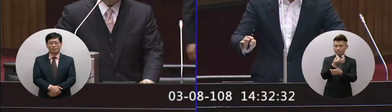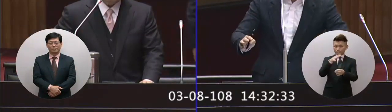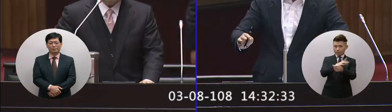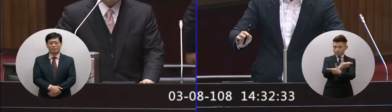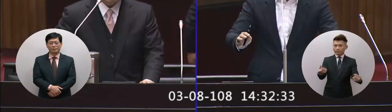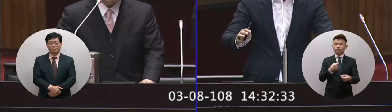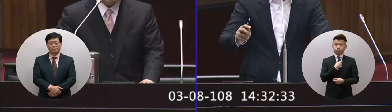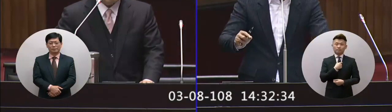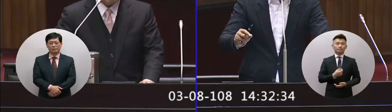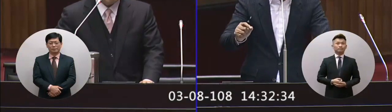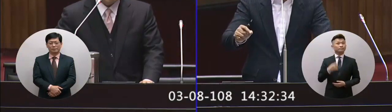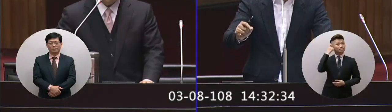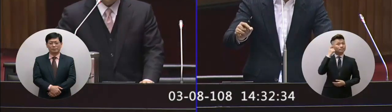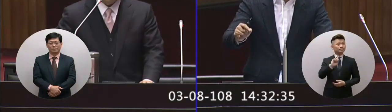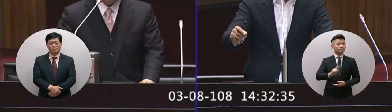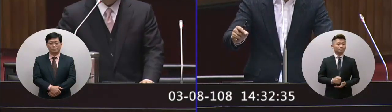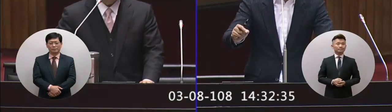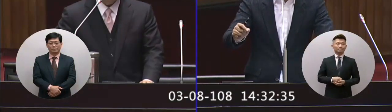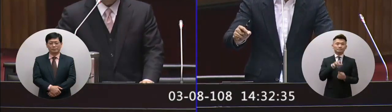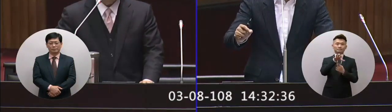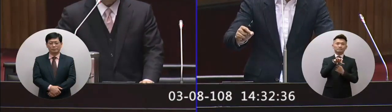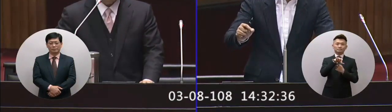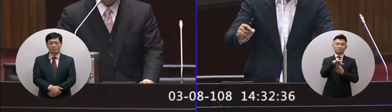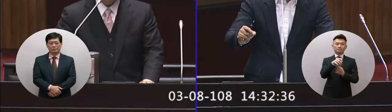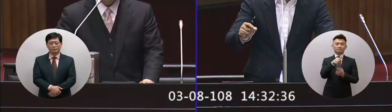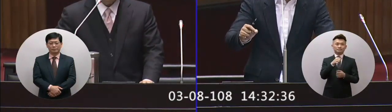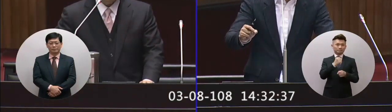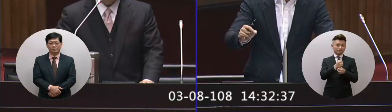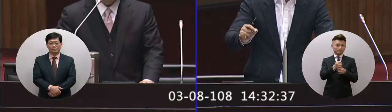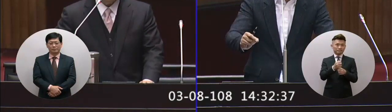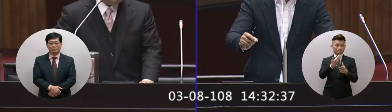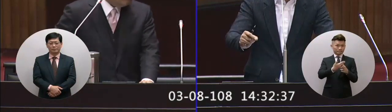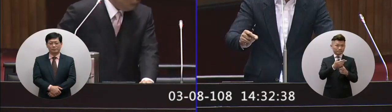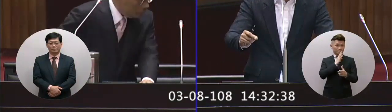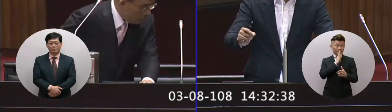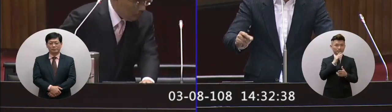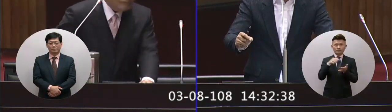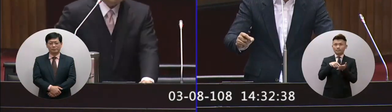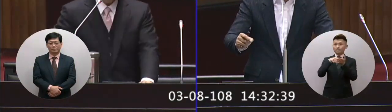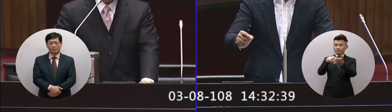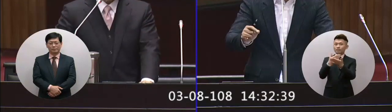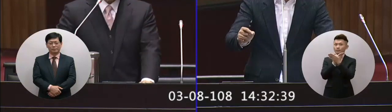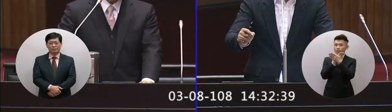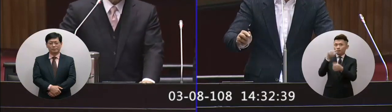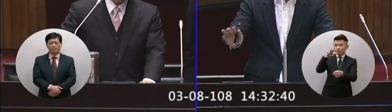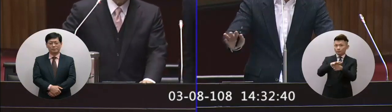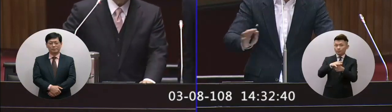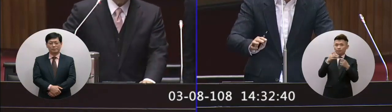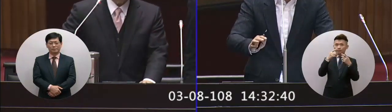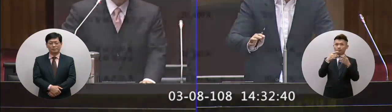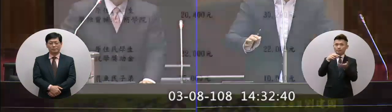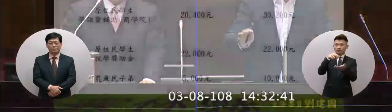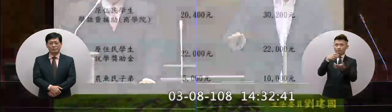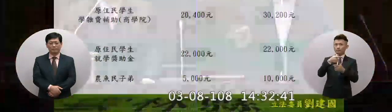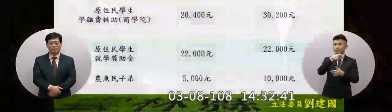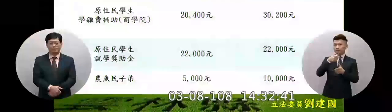也就是說我們這個農家子弟他要申請這個就學獎助金目前來講公私立大學五